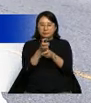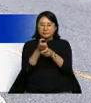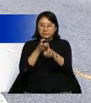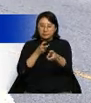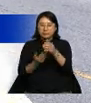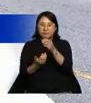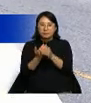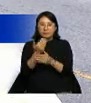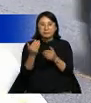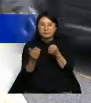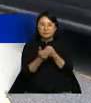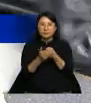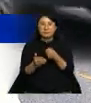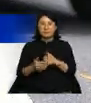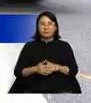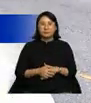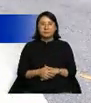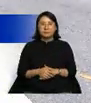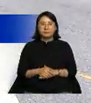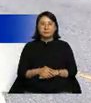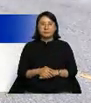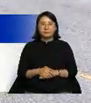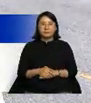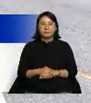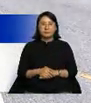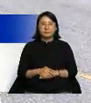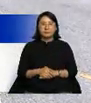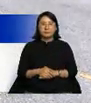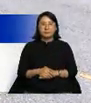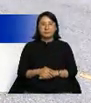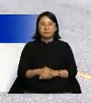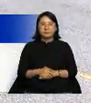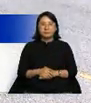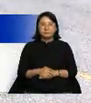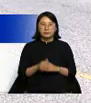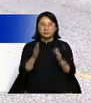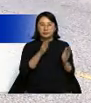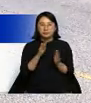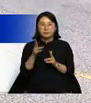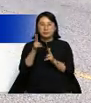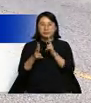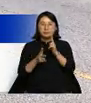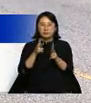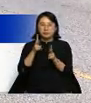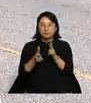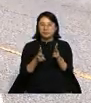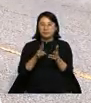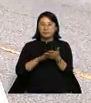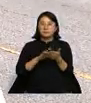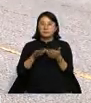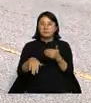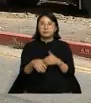그때 와서 이 체증이 많이 일어날 거예요. 그 대비하는 사업이기도 합니다, 이 사업은.